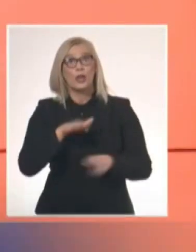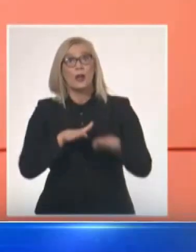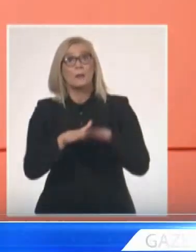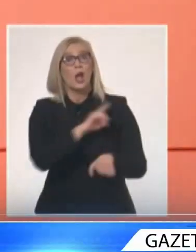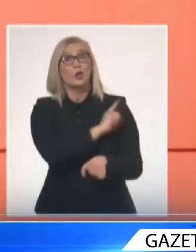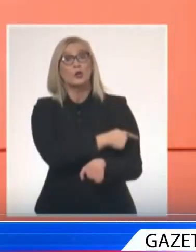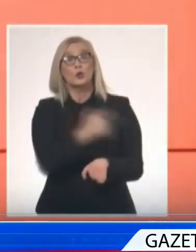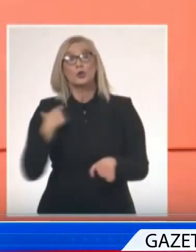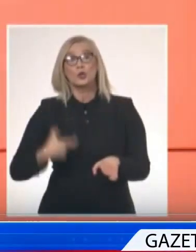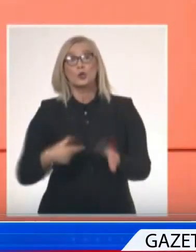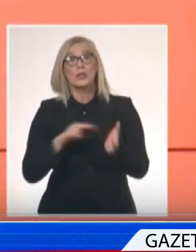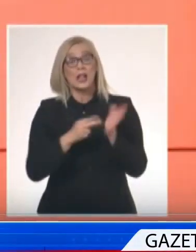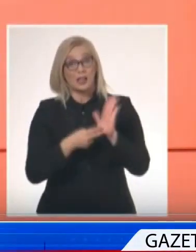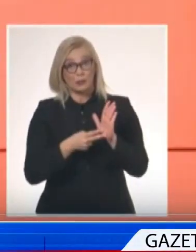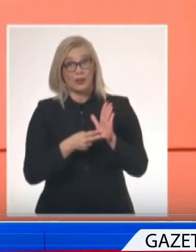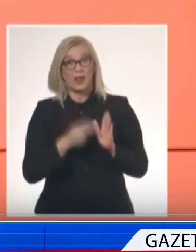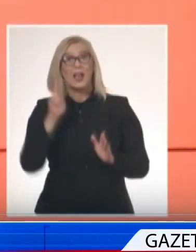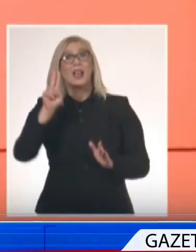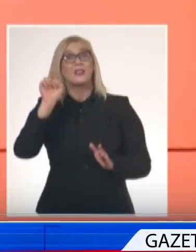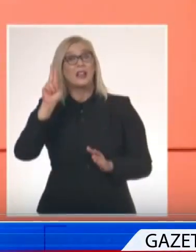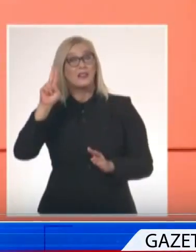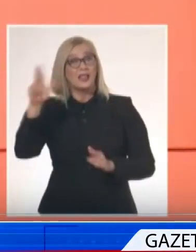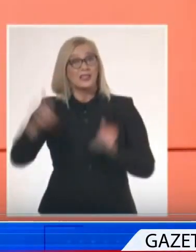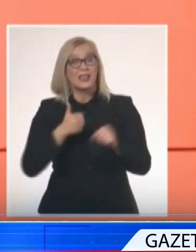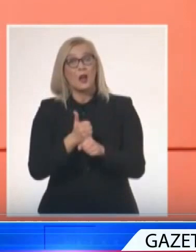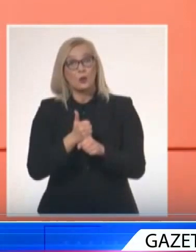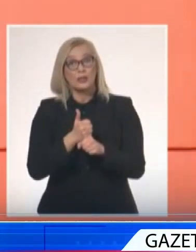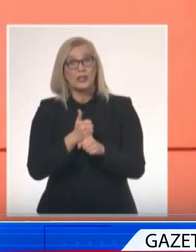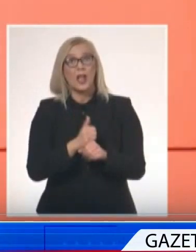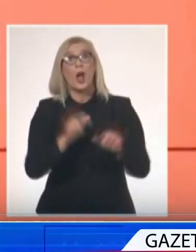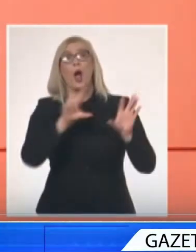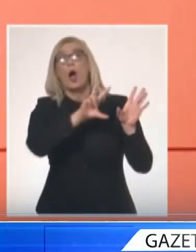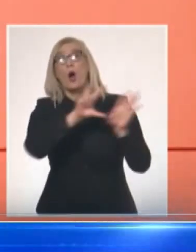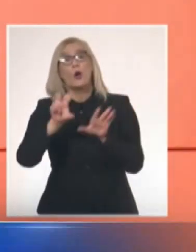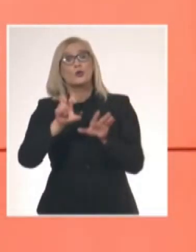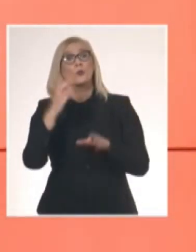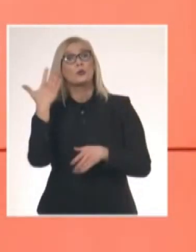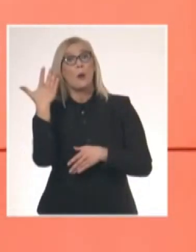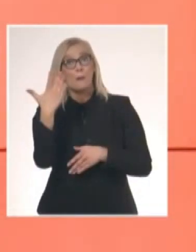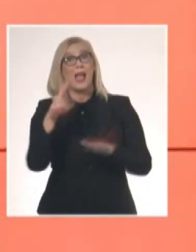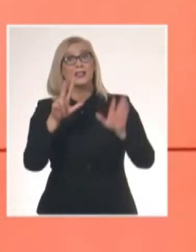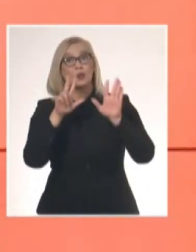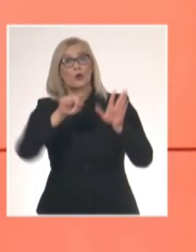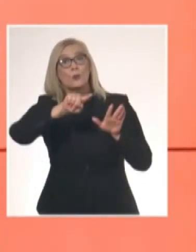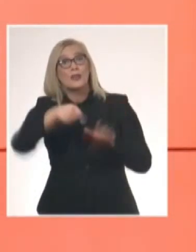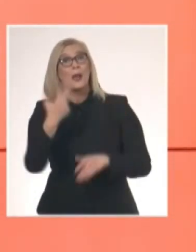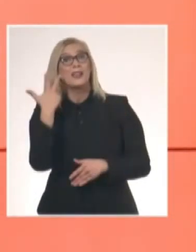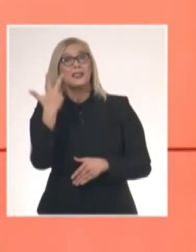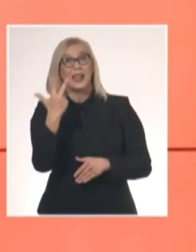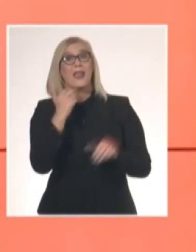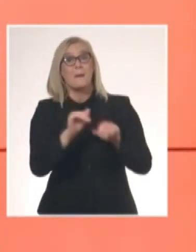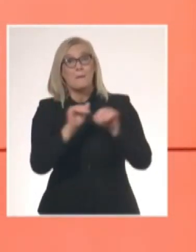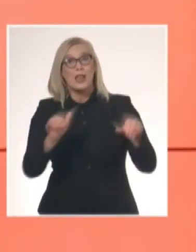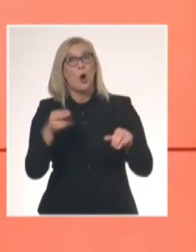Nuk do të arrisim kufirin, censusin për marje të shtesave fëmijërore dhe të shtesës për arsimim, por do të arrisim vazhdimisht